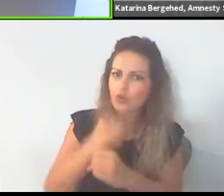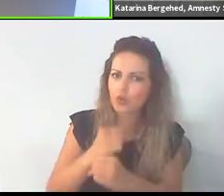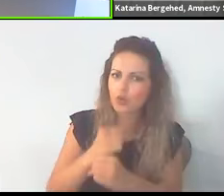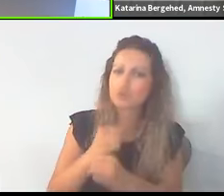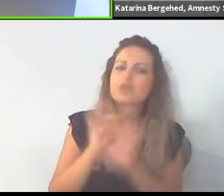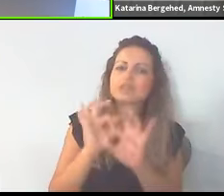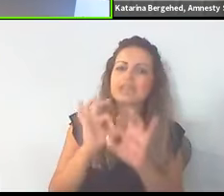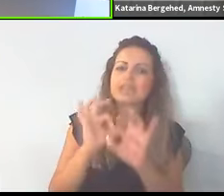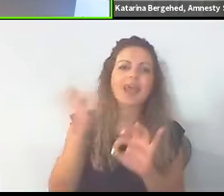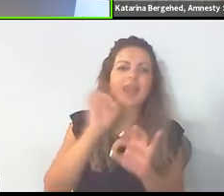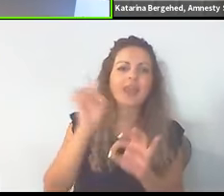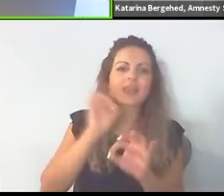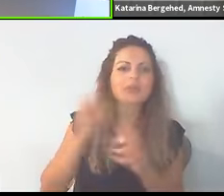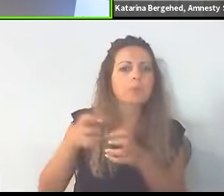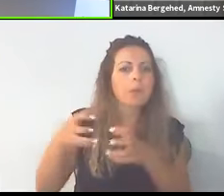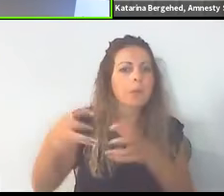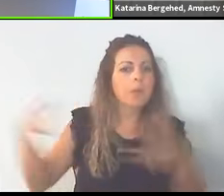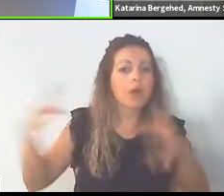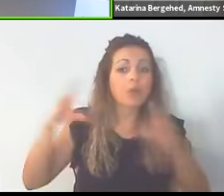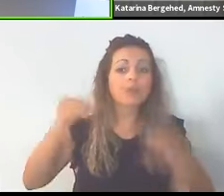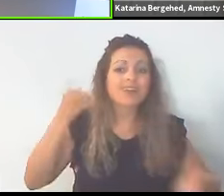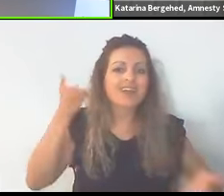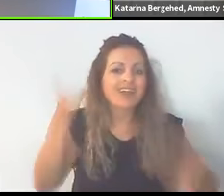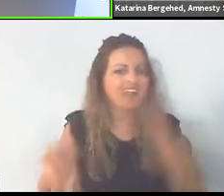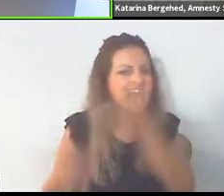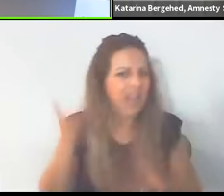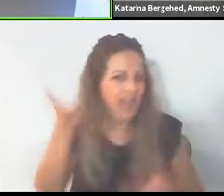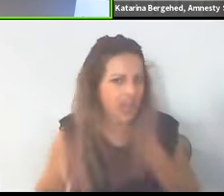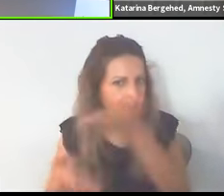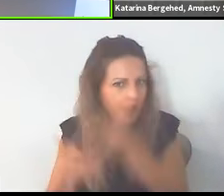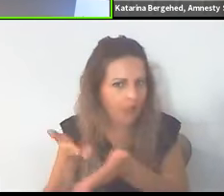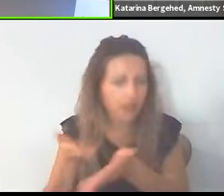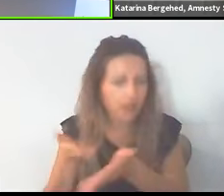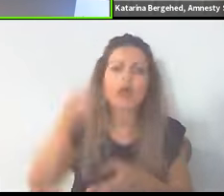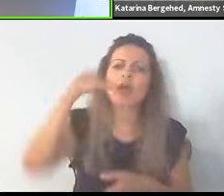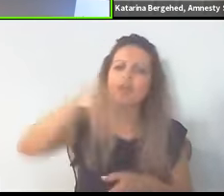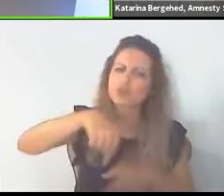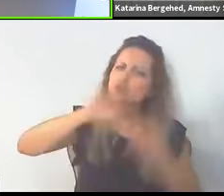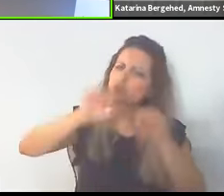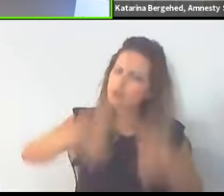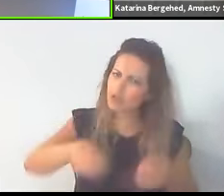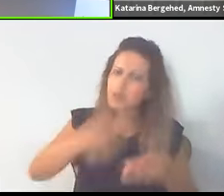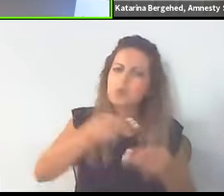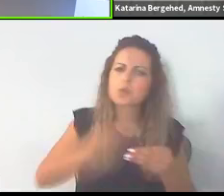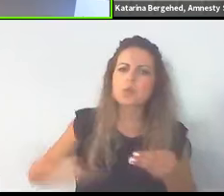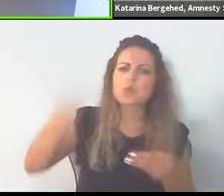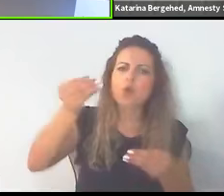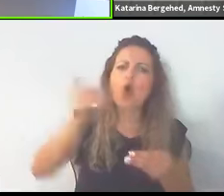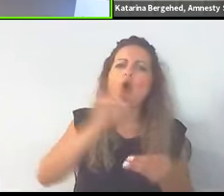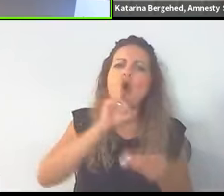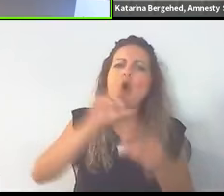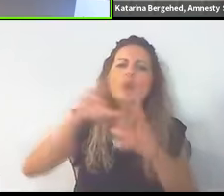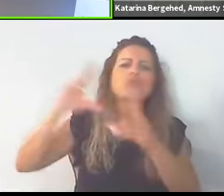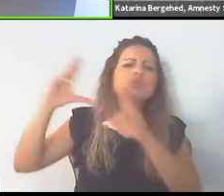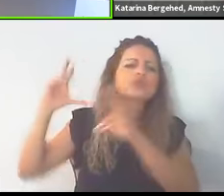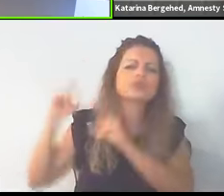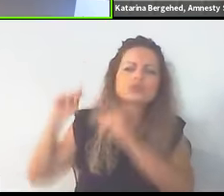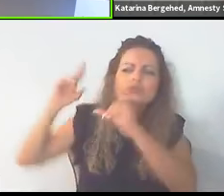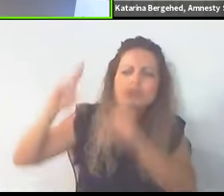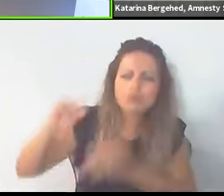βιασμό. Υπήρχε και φέτος μία ανάλογη αύξηση και όχι κάτι περισσότερο. Έτσι το 2019,